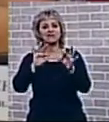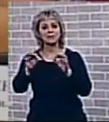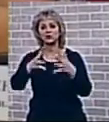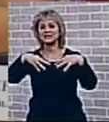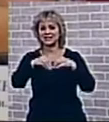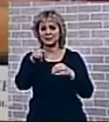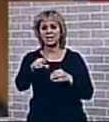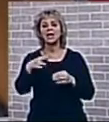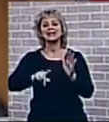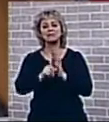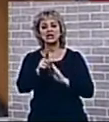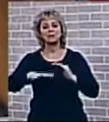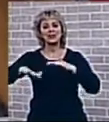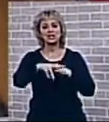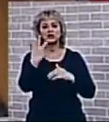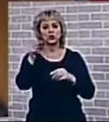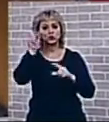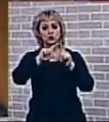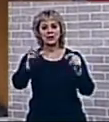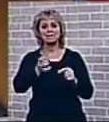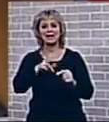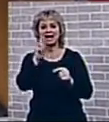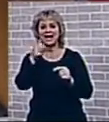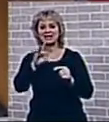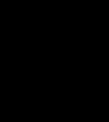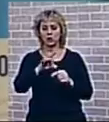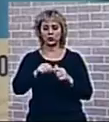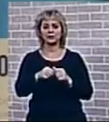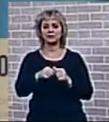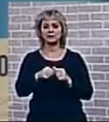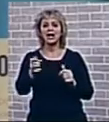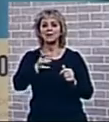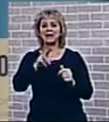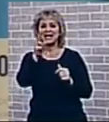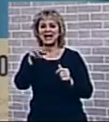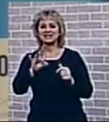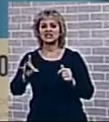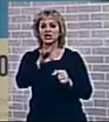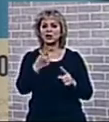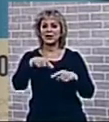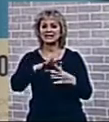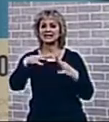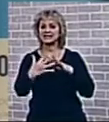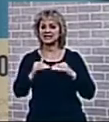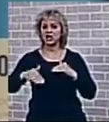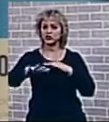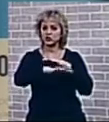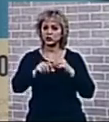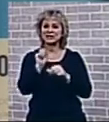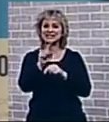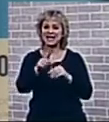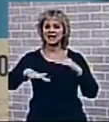семьи. Пилотной площадкой стали 3 школы в Белокалитвинском районе. Белокалитвинский район – это сельская территория и